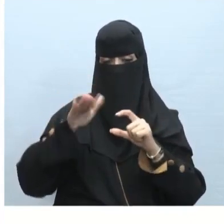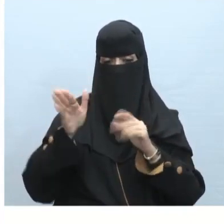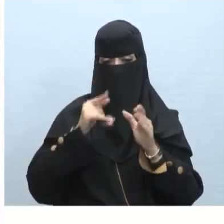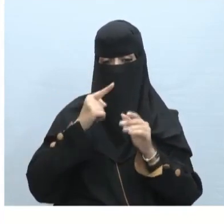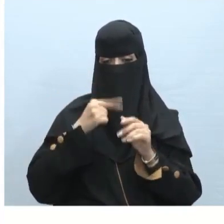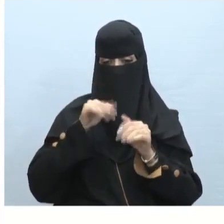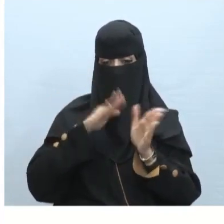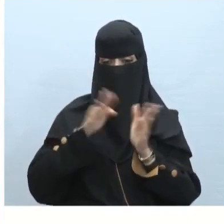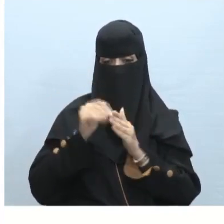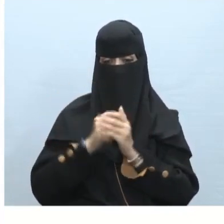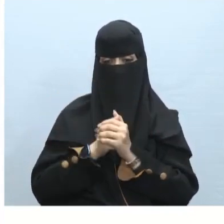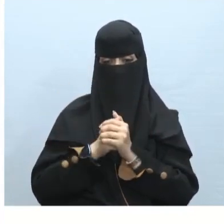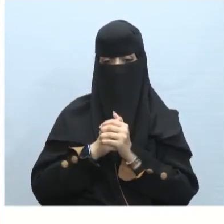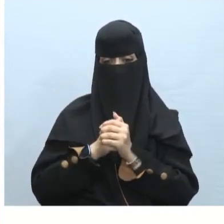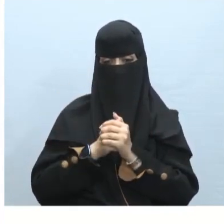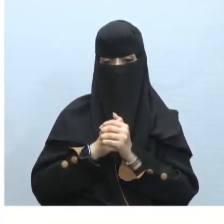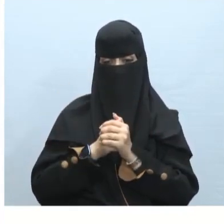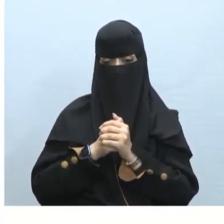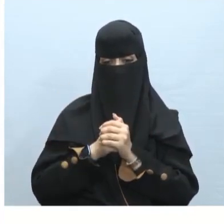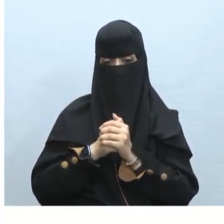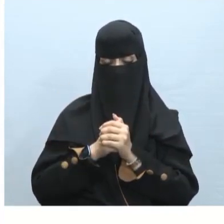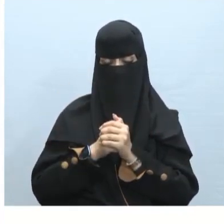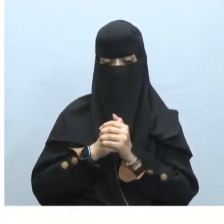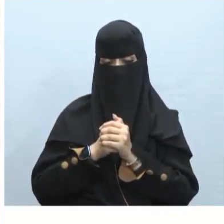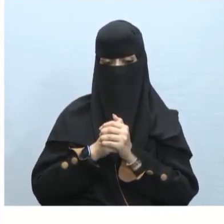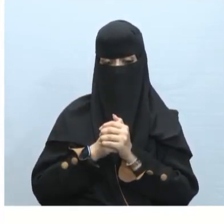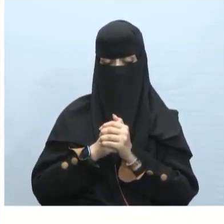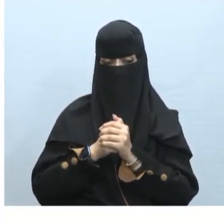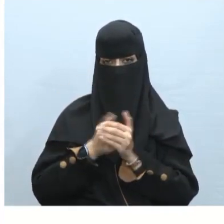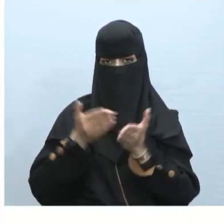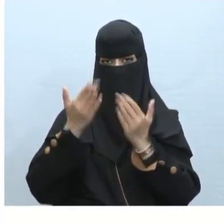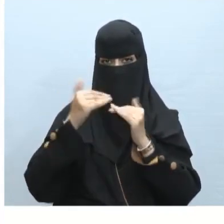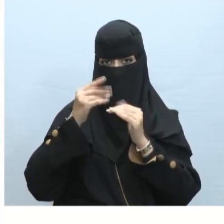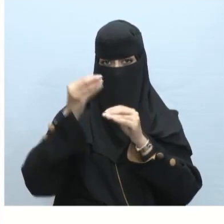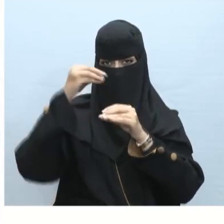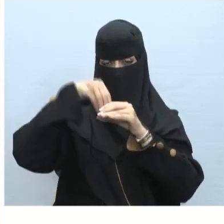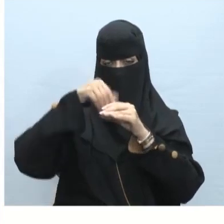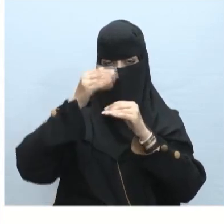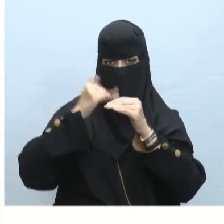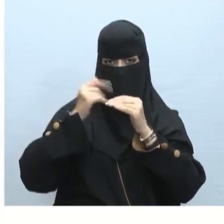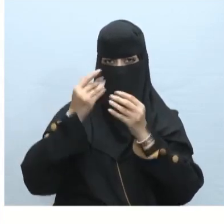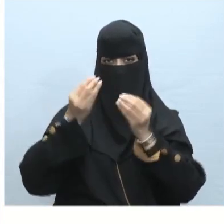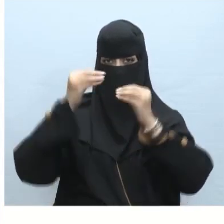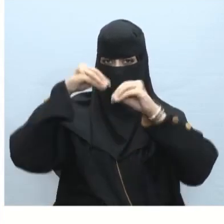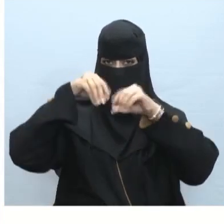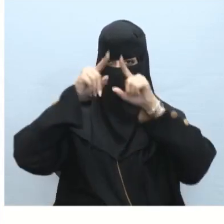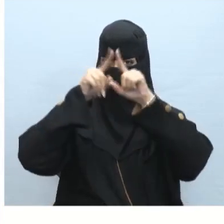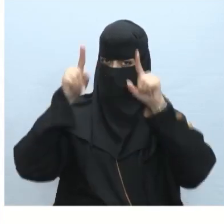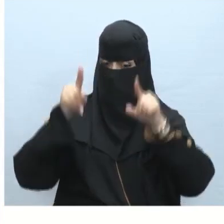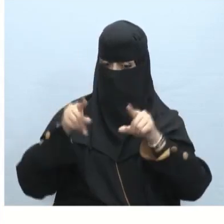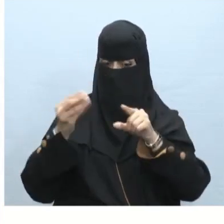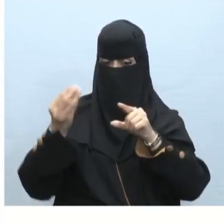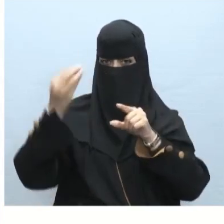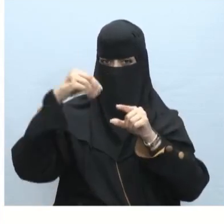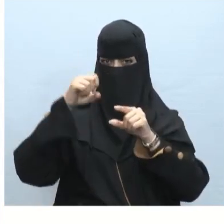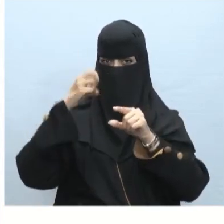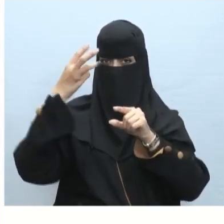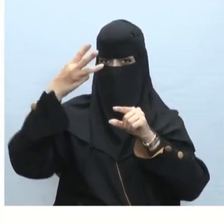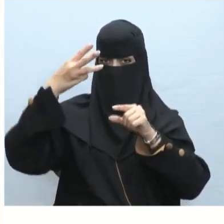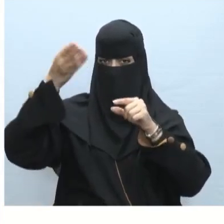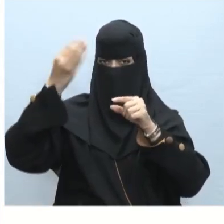الموجوده داخل او تحت هذه العلامه مثلا اضافه شكل تستطيع اضافه شكل